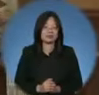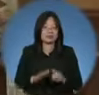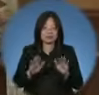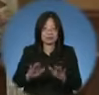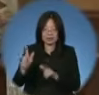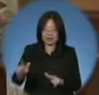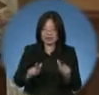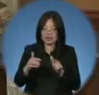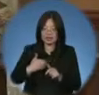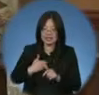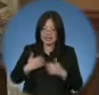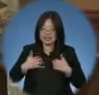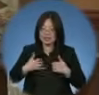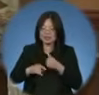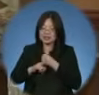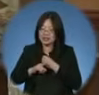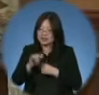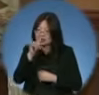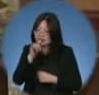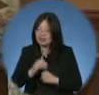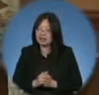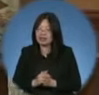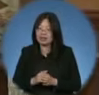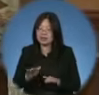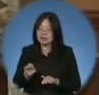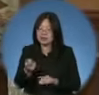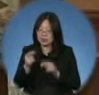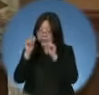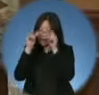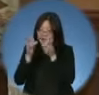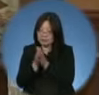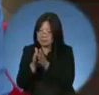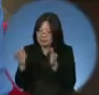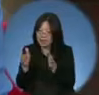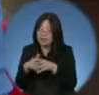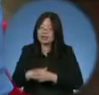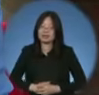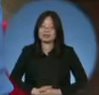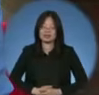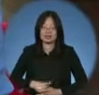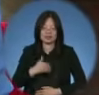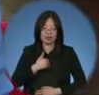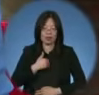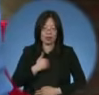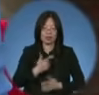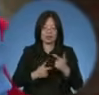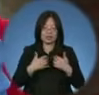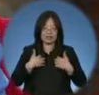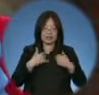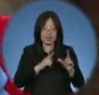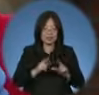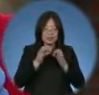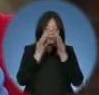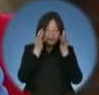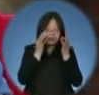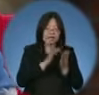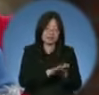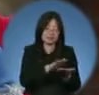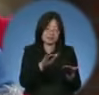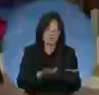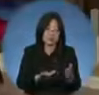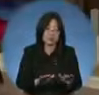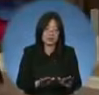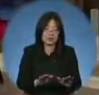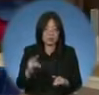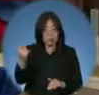오늘 하루가 나에게 재밌는 이유. 예. 이제 좀 알 것 같습니다. 저도 더 재밌게 살도록 노력하겠습니다.